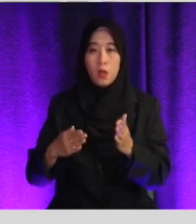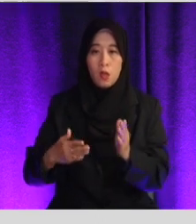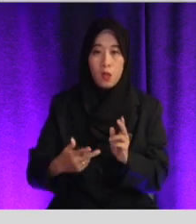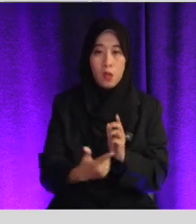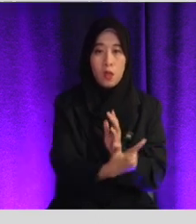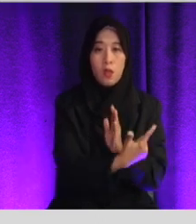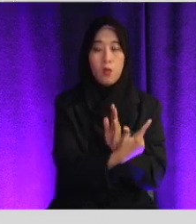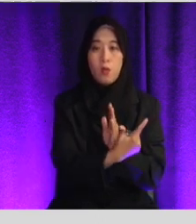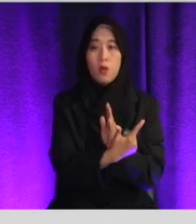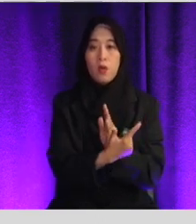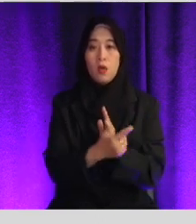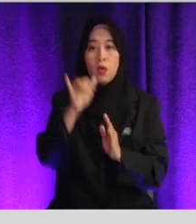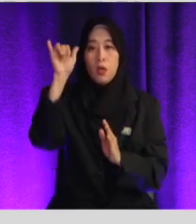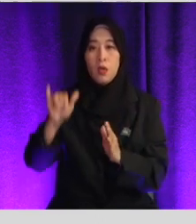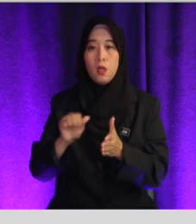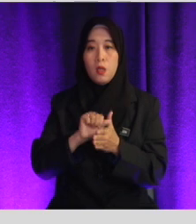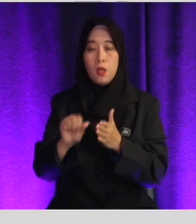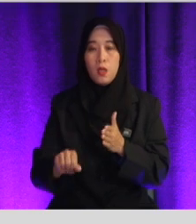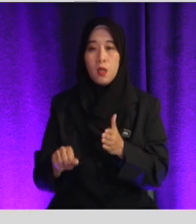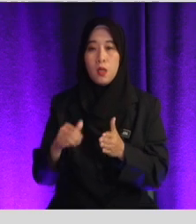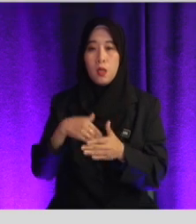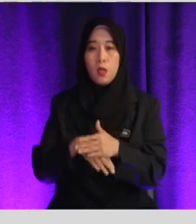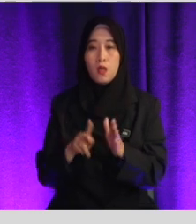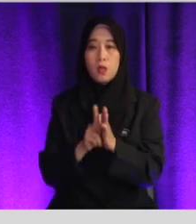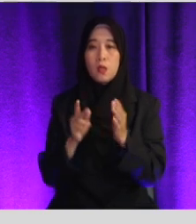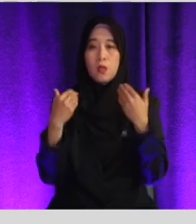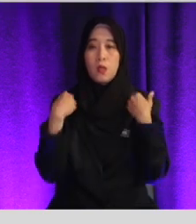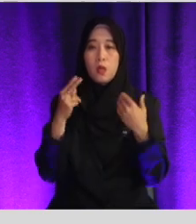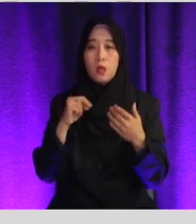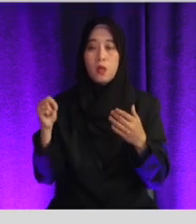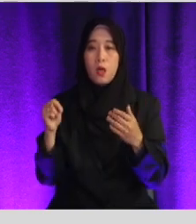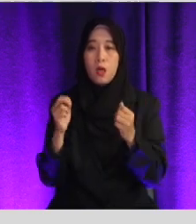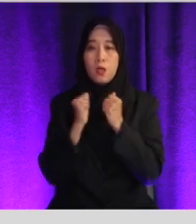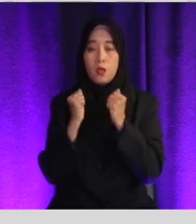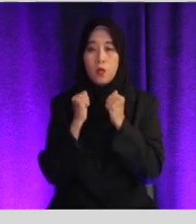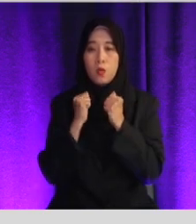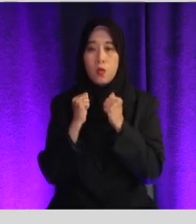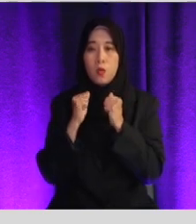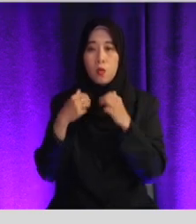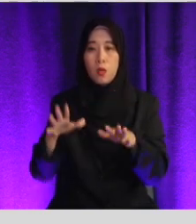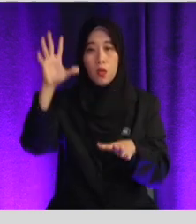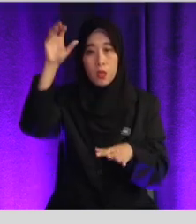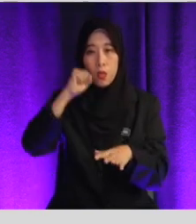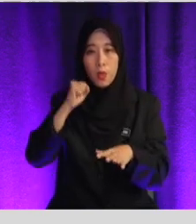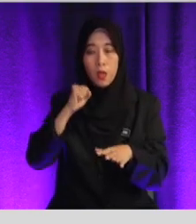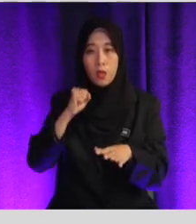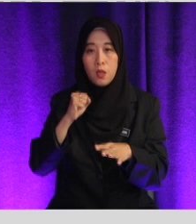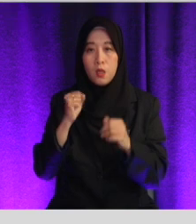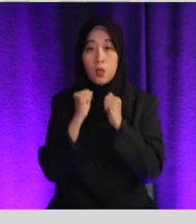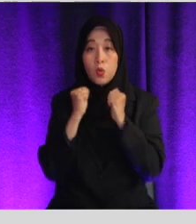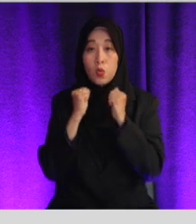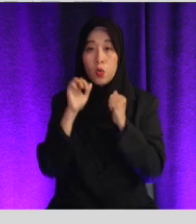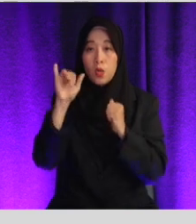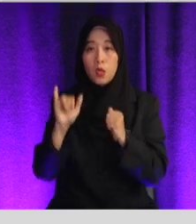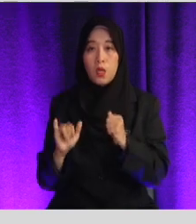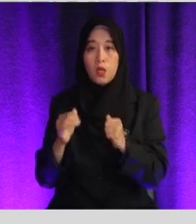Yang terakhir dalam keadaan sejuk. Okey, ini menunjukkan bahawa dia dah mencapai takat sejuk yang kita nak. Okey. Okey. Jadi dekat